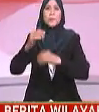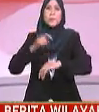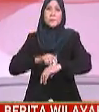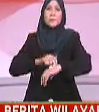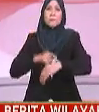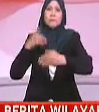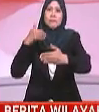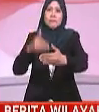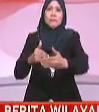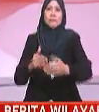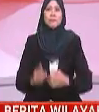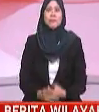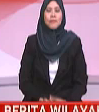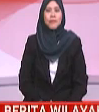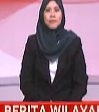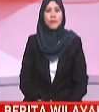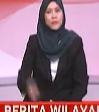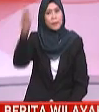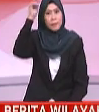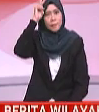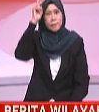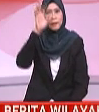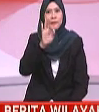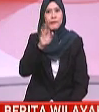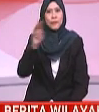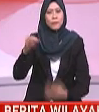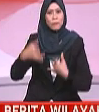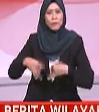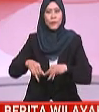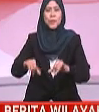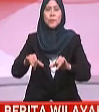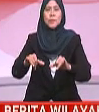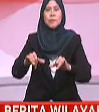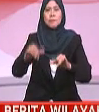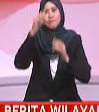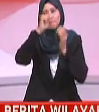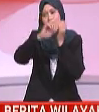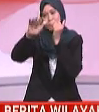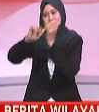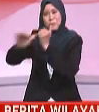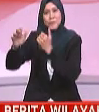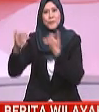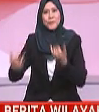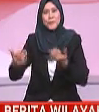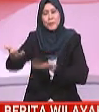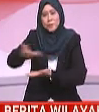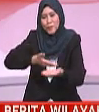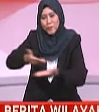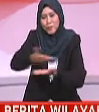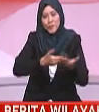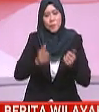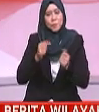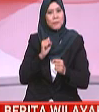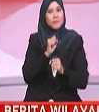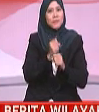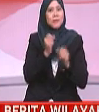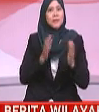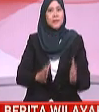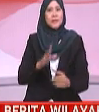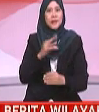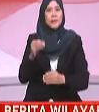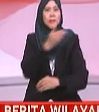terdekat. Kelantan FM meneruskan program Cakna Komuniti dengan menyantuni kaki tangan dan bekas kaki